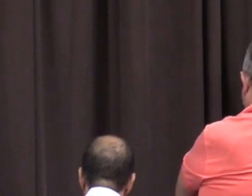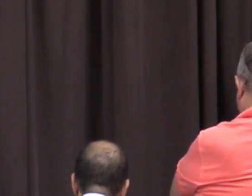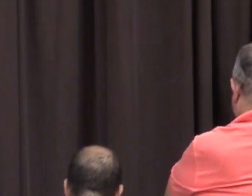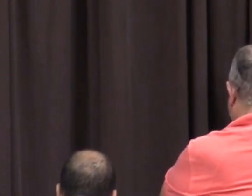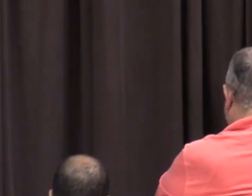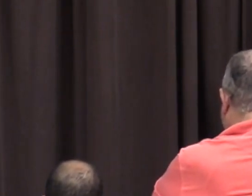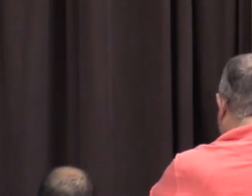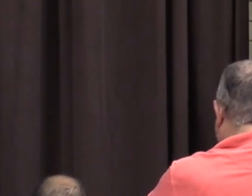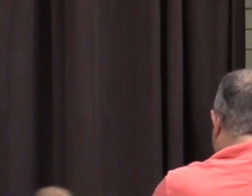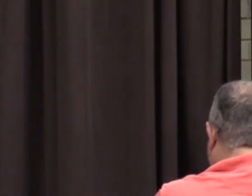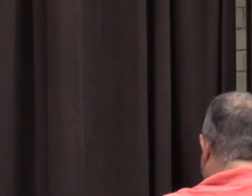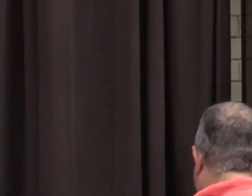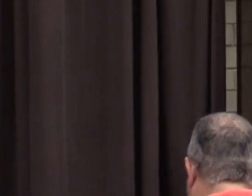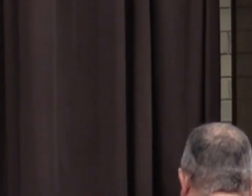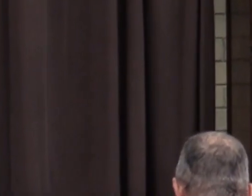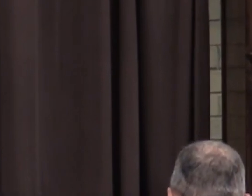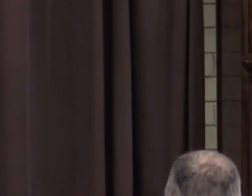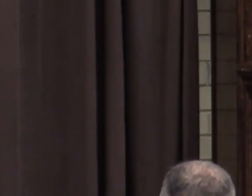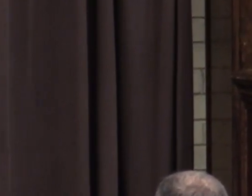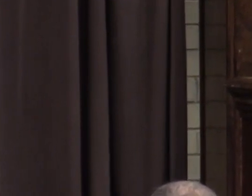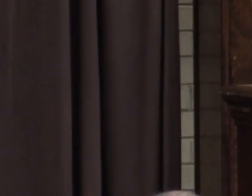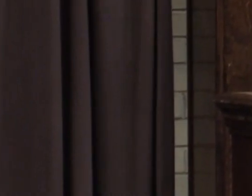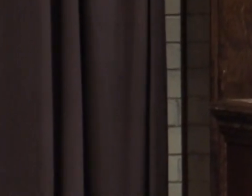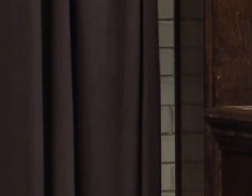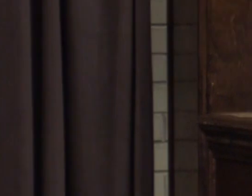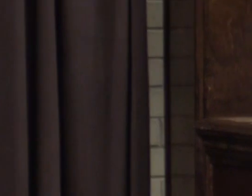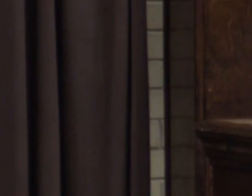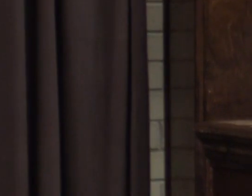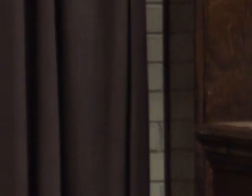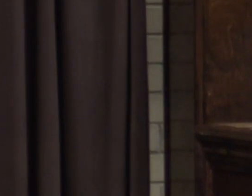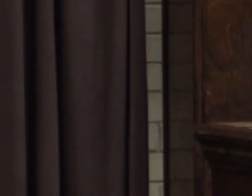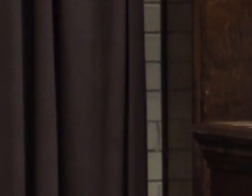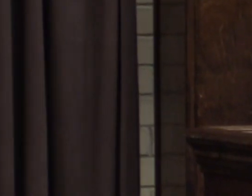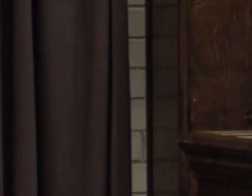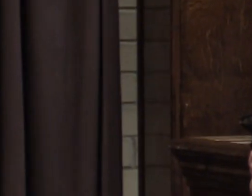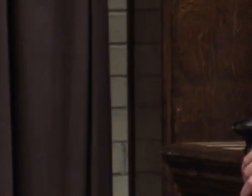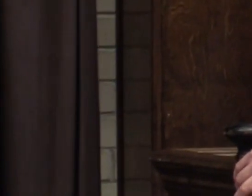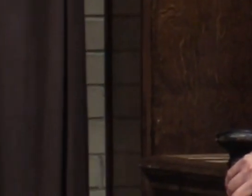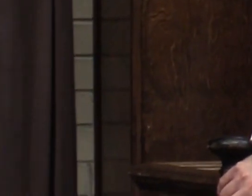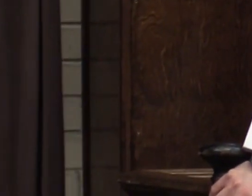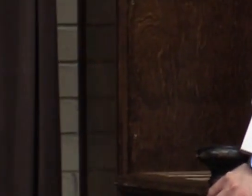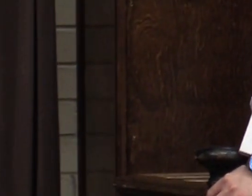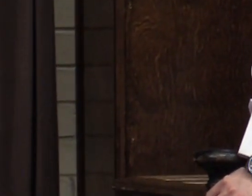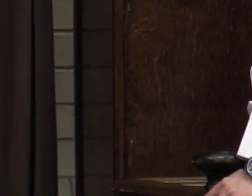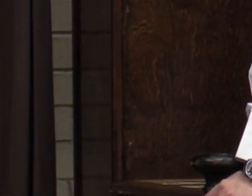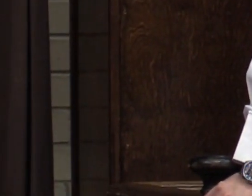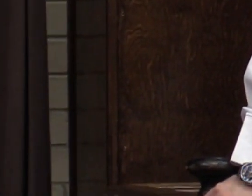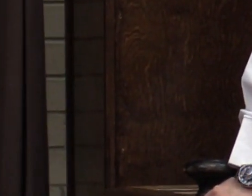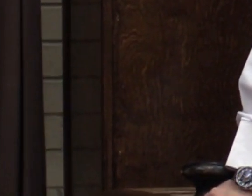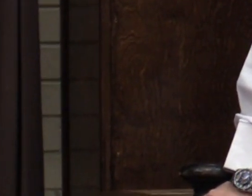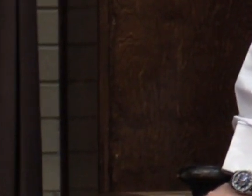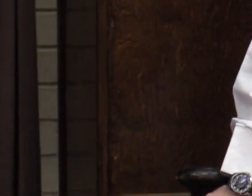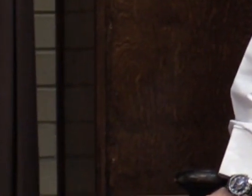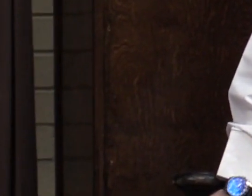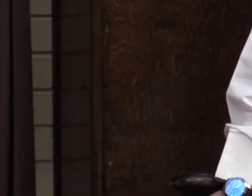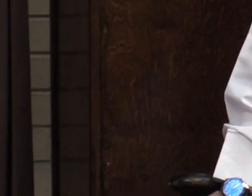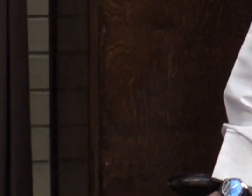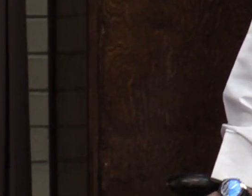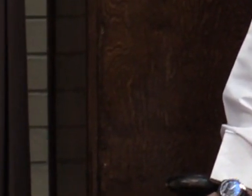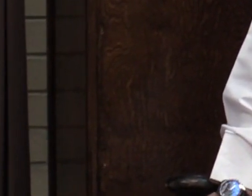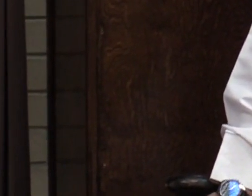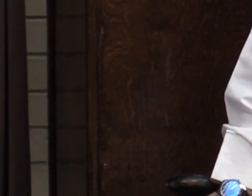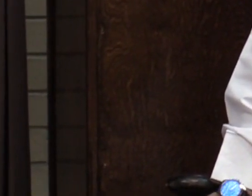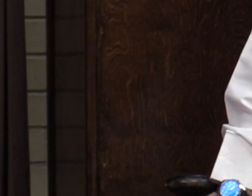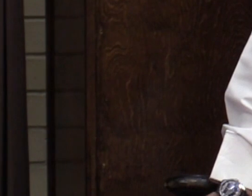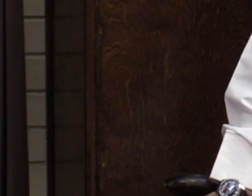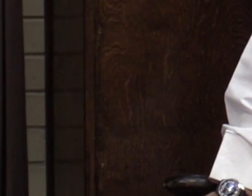شرور أنفسنا ومن سيئات أعمالنا. من يهدي الله فلا مضل له، ومن يضلل فلا هادي له،